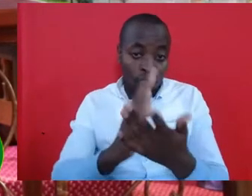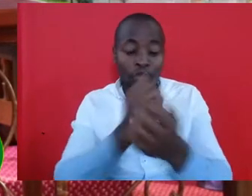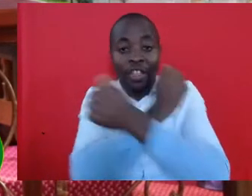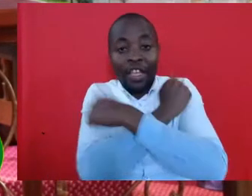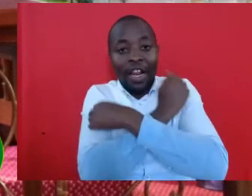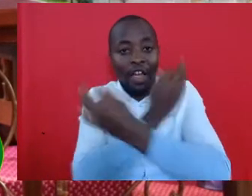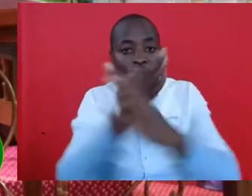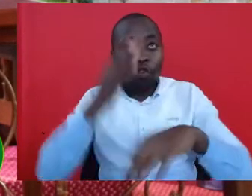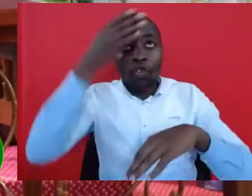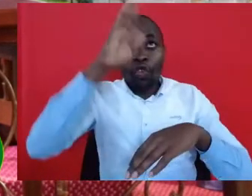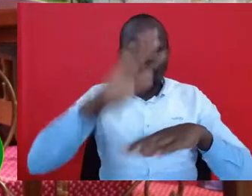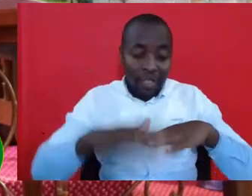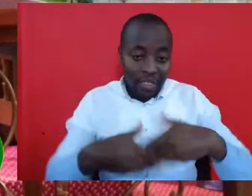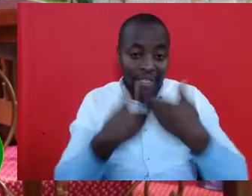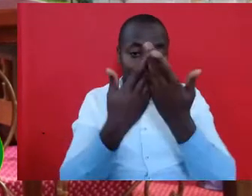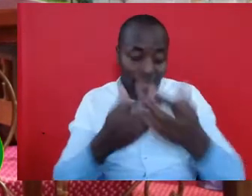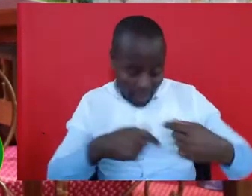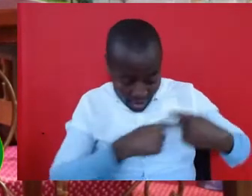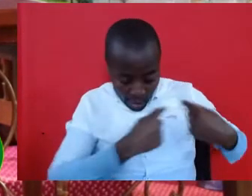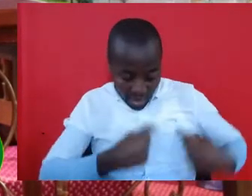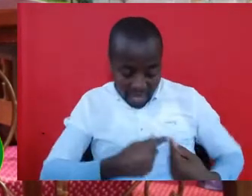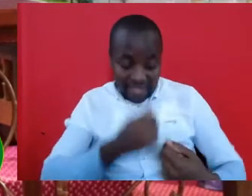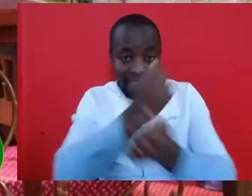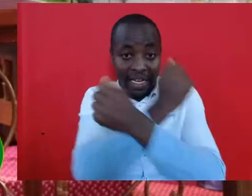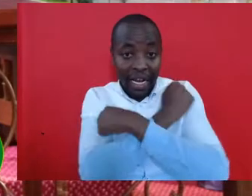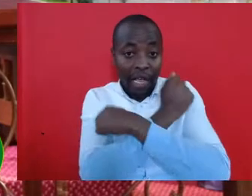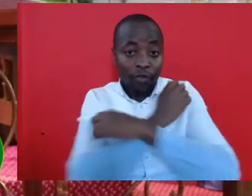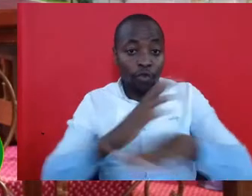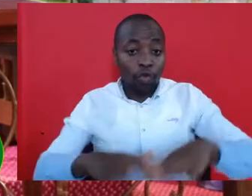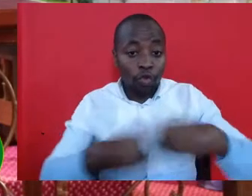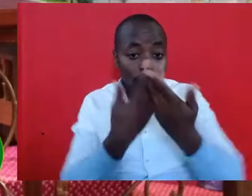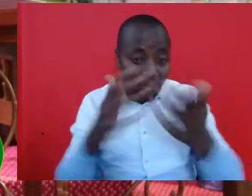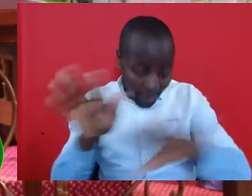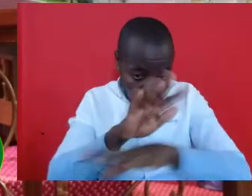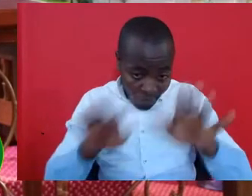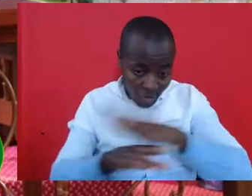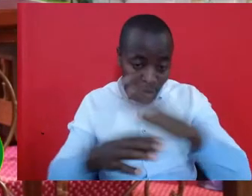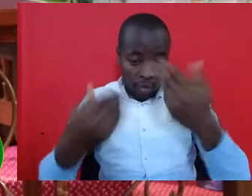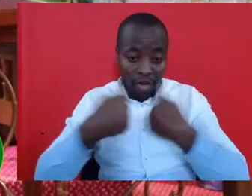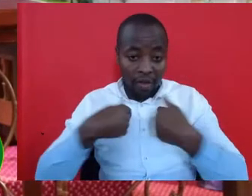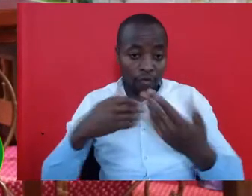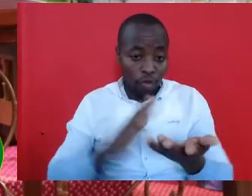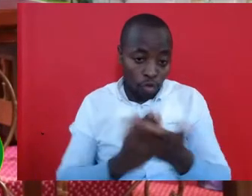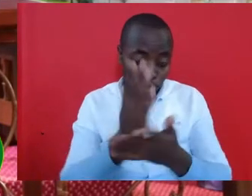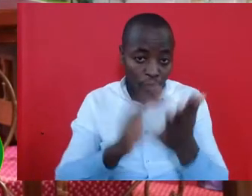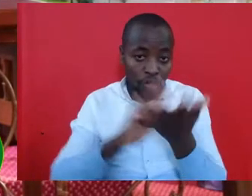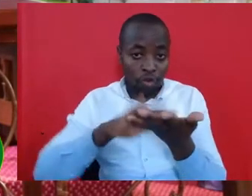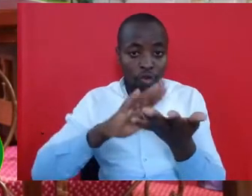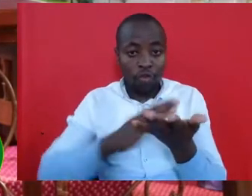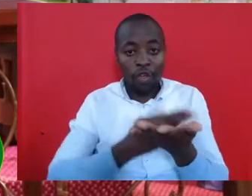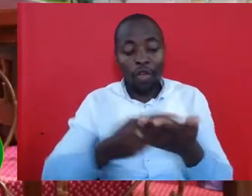mioyoni mwetu upendo, tujitoe pamoja na mali zetu kwa utukufu wa jina lako. Amen.